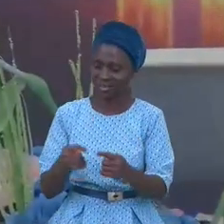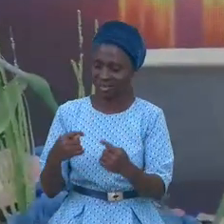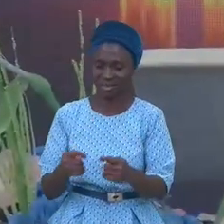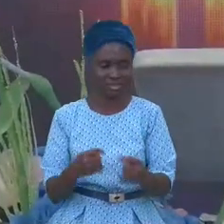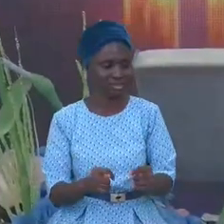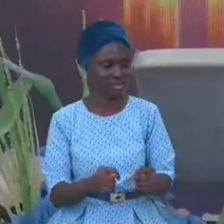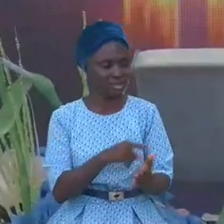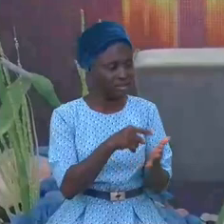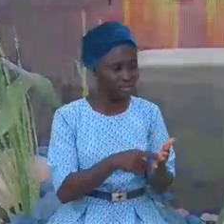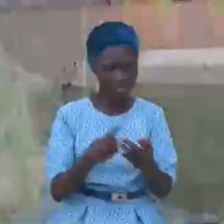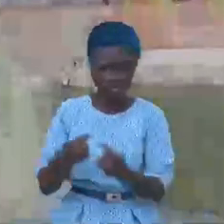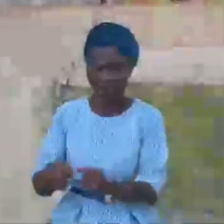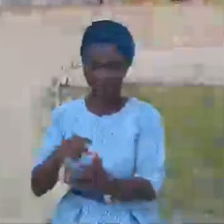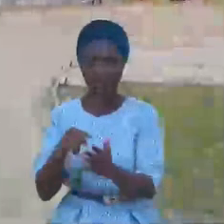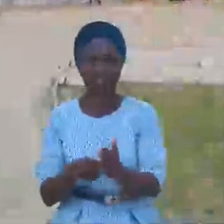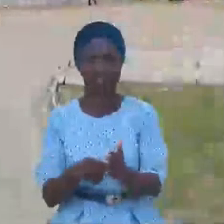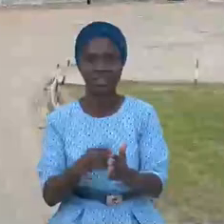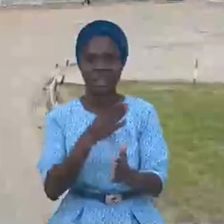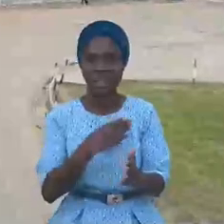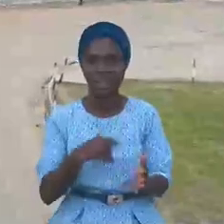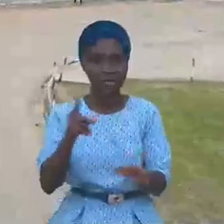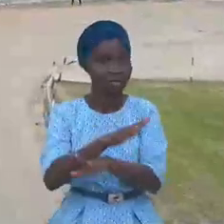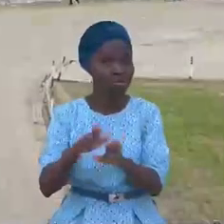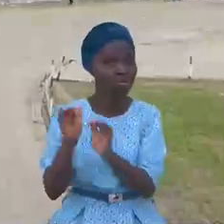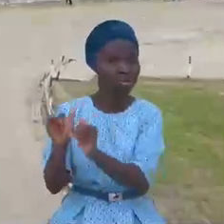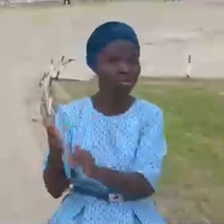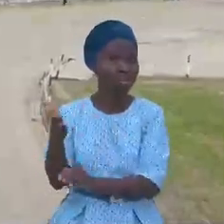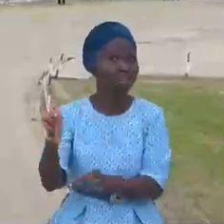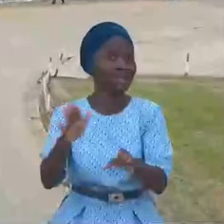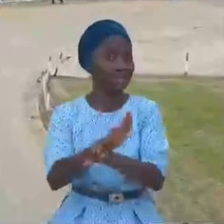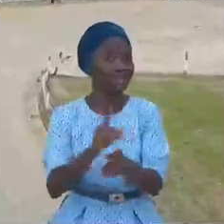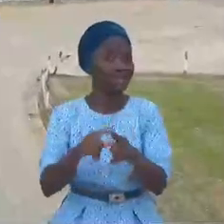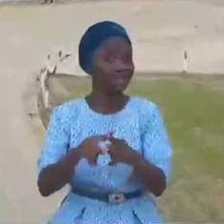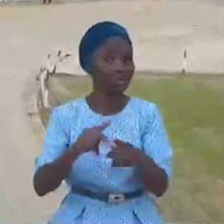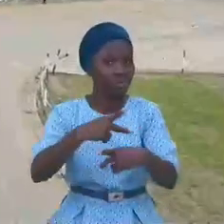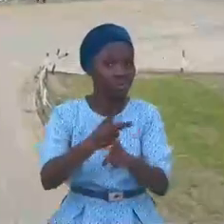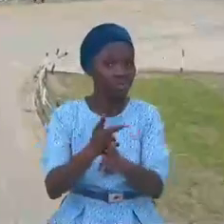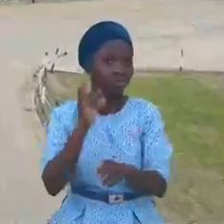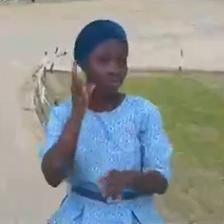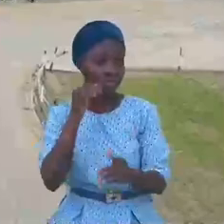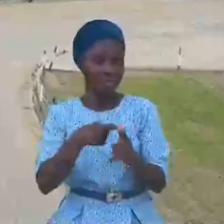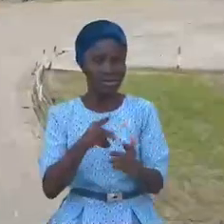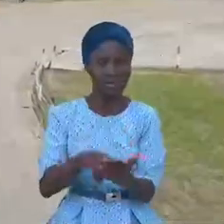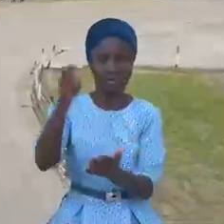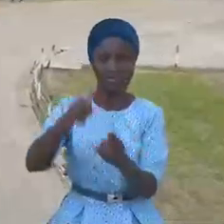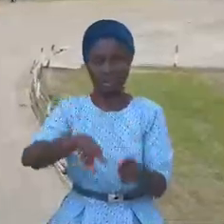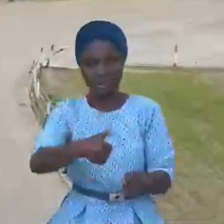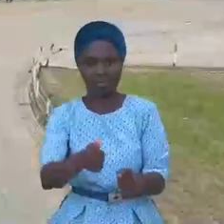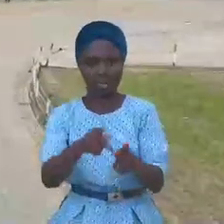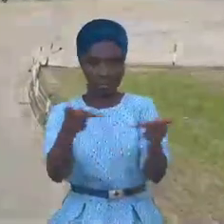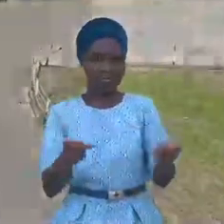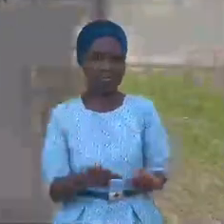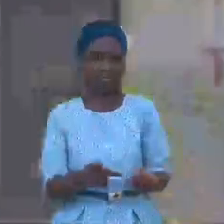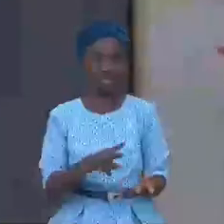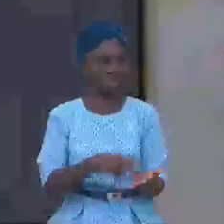ne marche pas. Pour porter de fruits, alors je me lève de là et je vais là-bas. Et je vacille, vacille seulement.